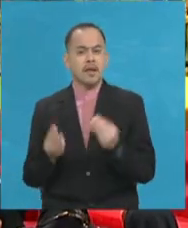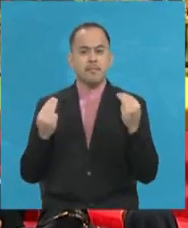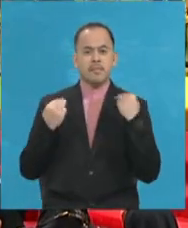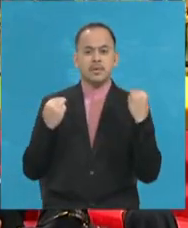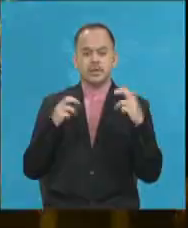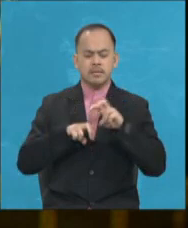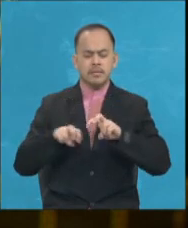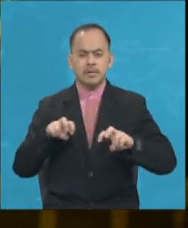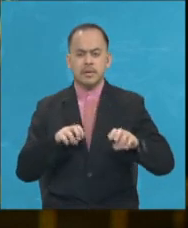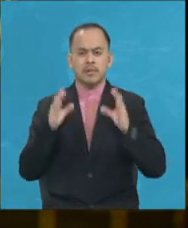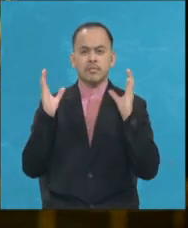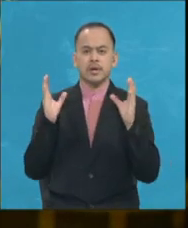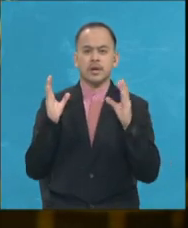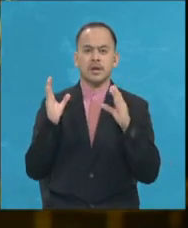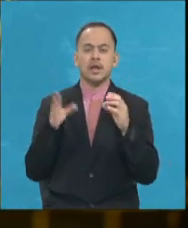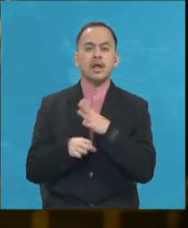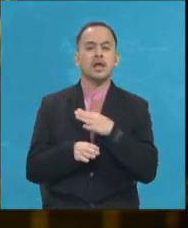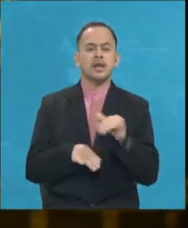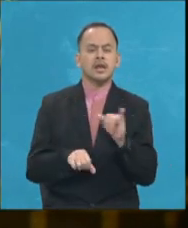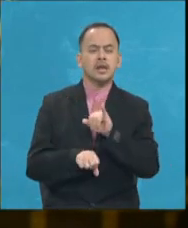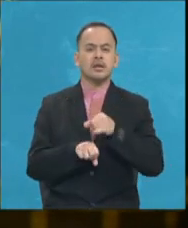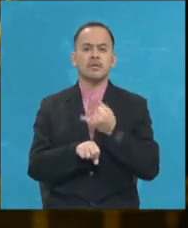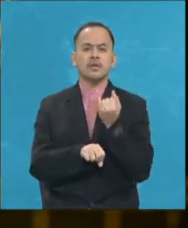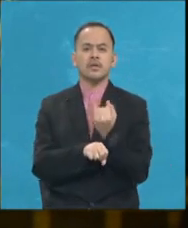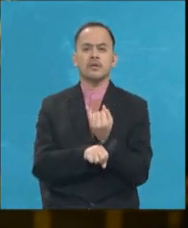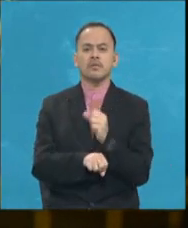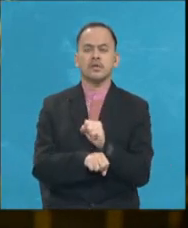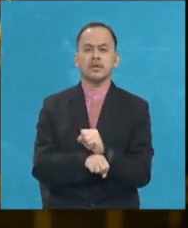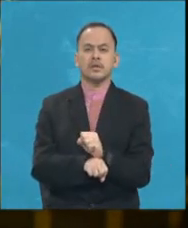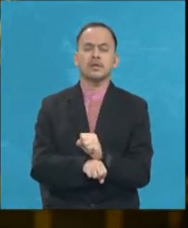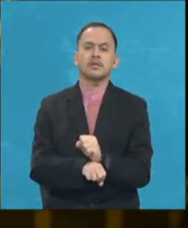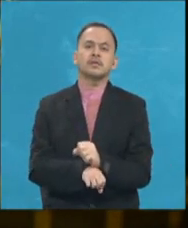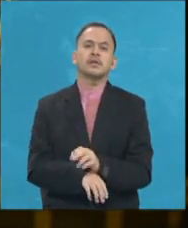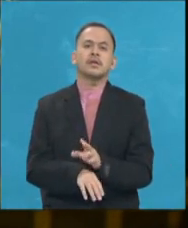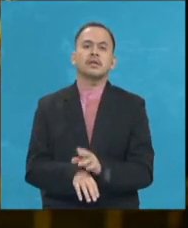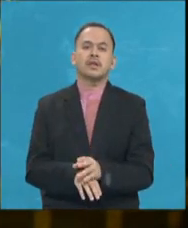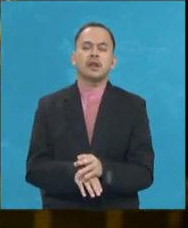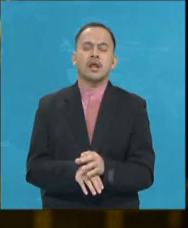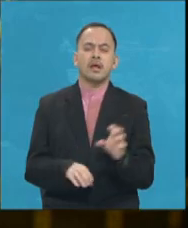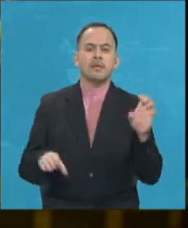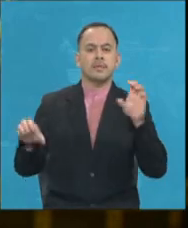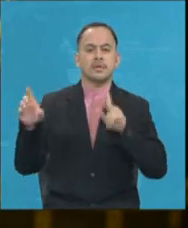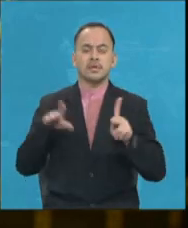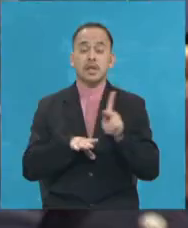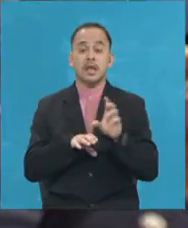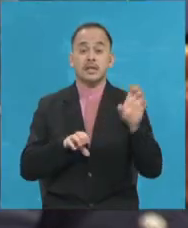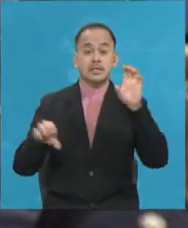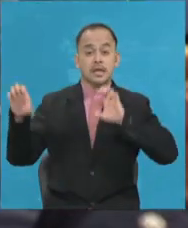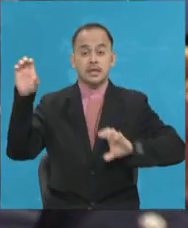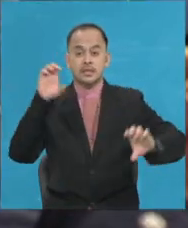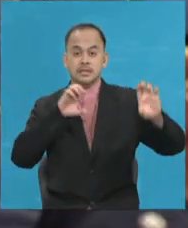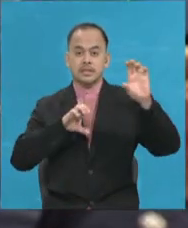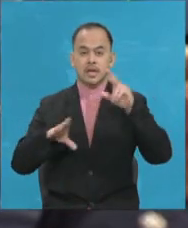dan jawatankuasa kerja kebangsaan sains dan teknologi sebagai